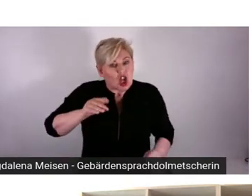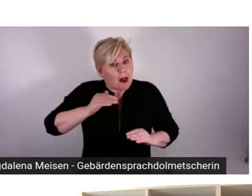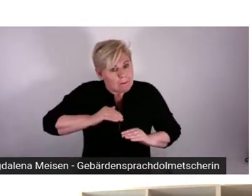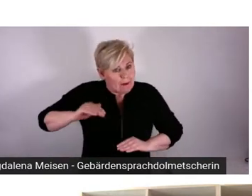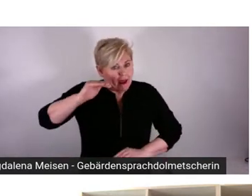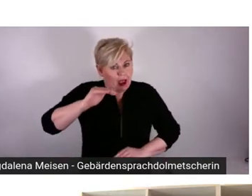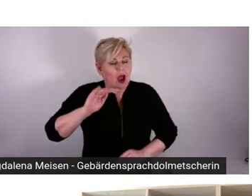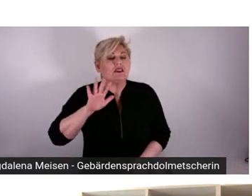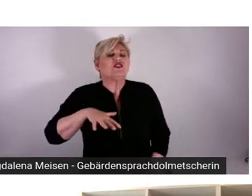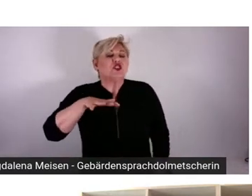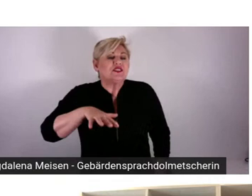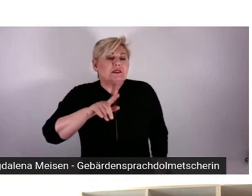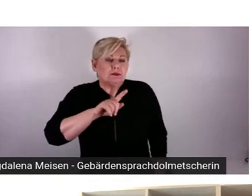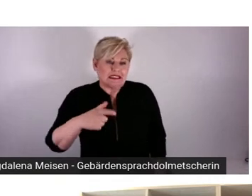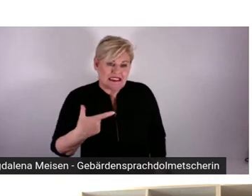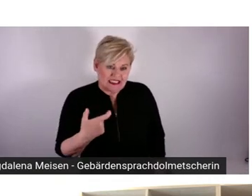um